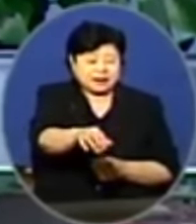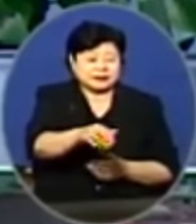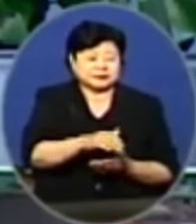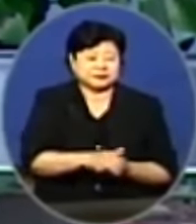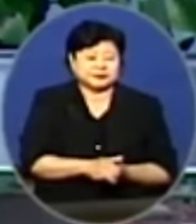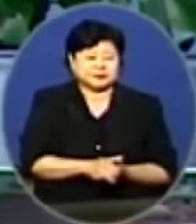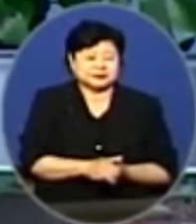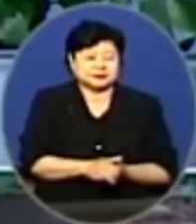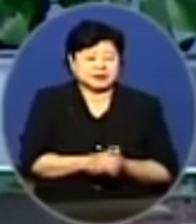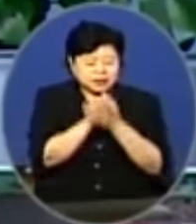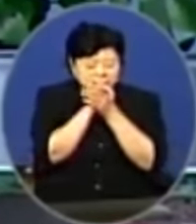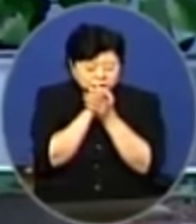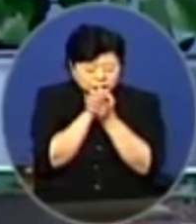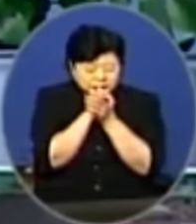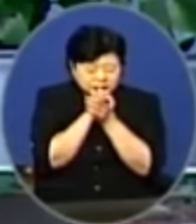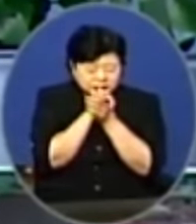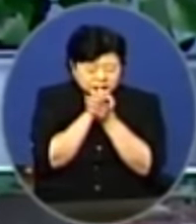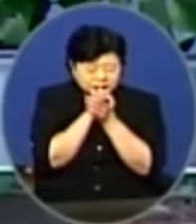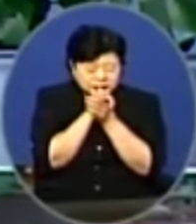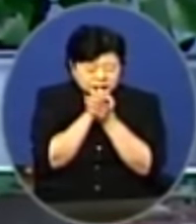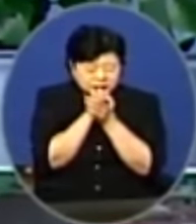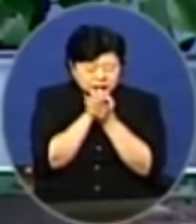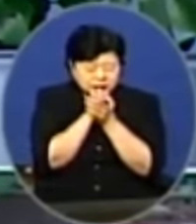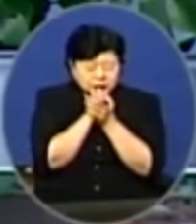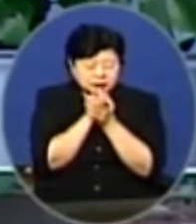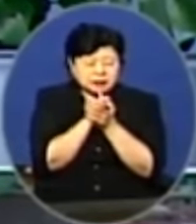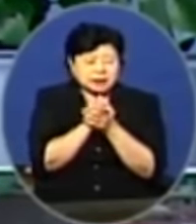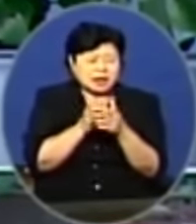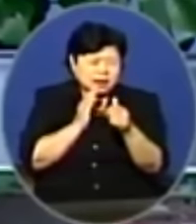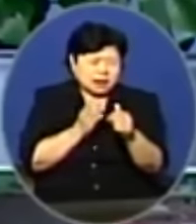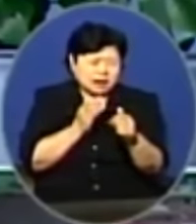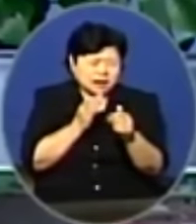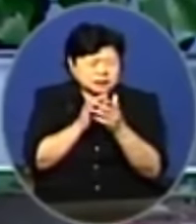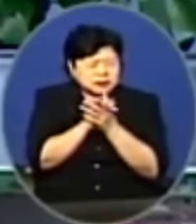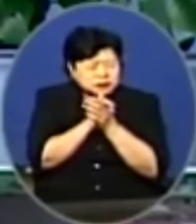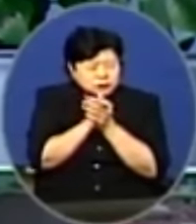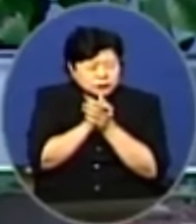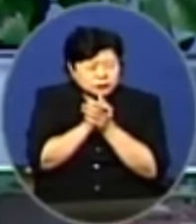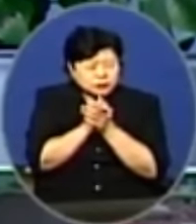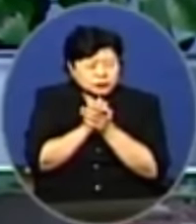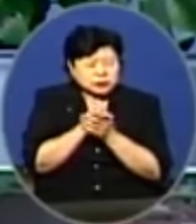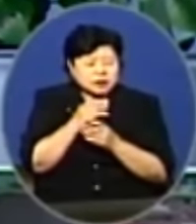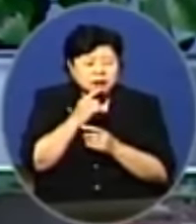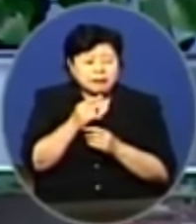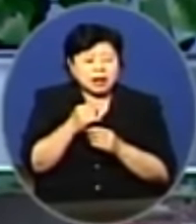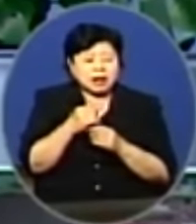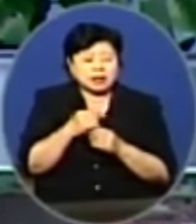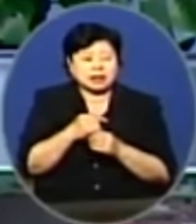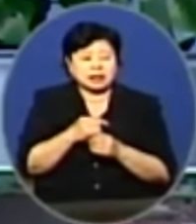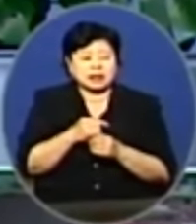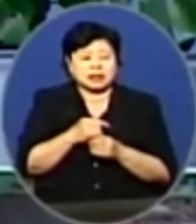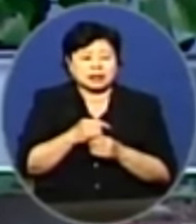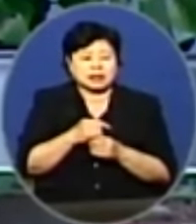돌보는 그 성전에서 기도를 했는데 하루는 얼마나 간절히 기도했는지 말이 막혀서